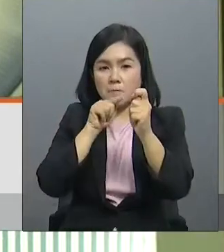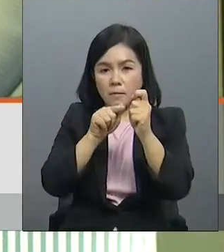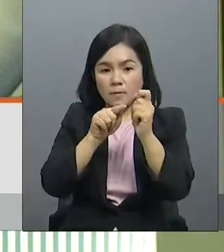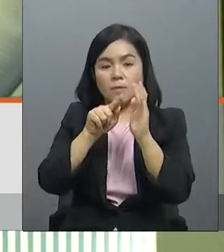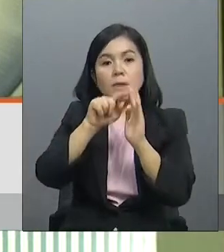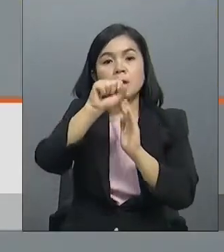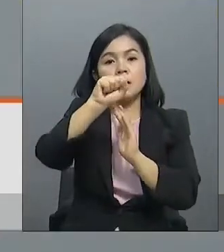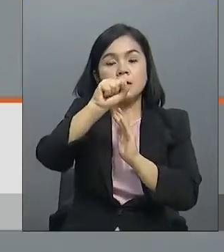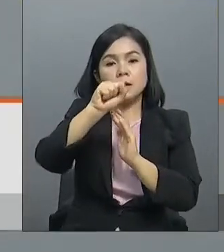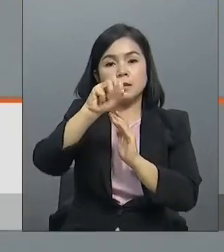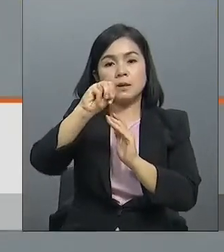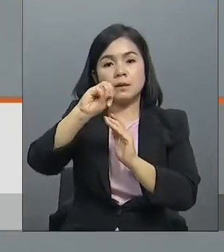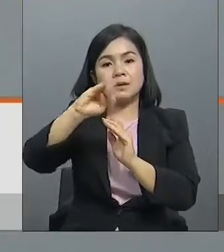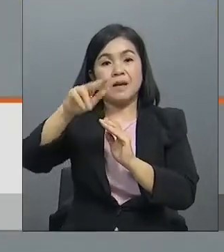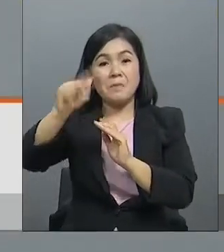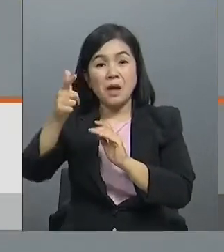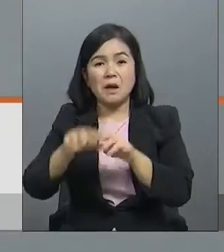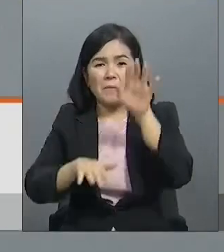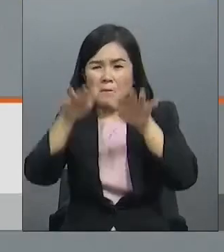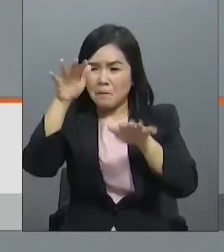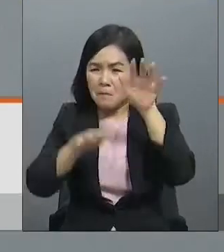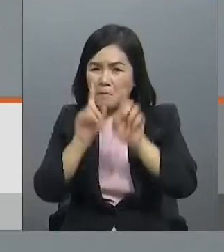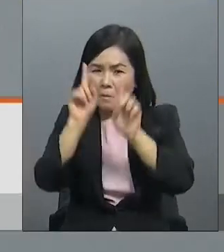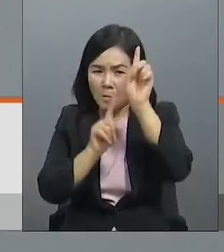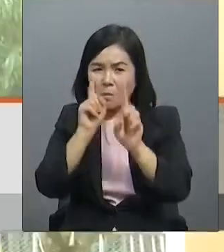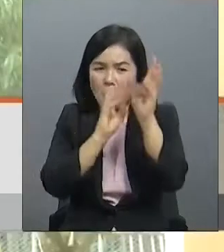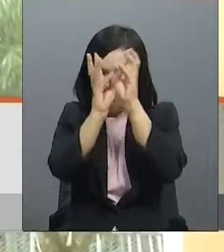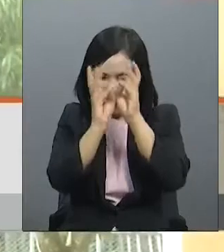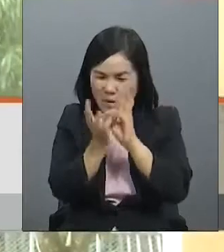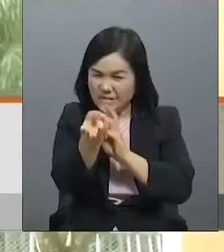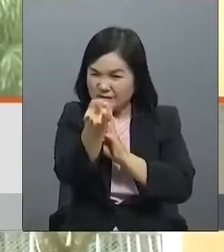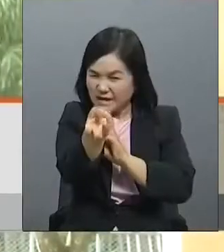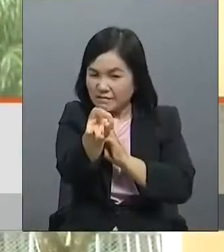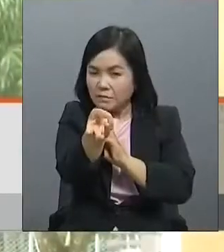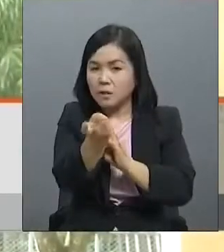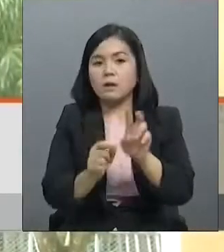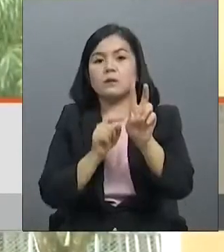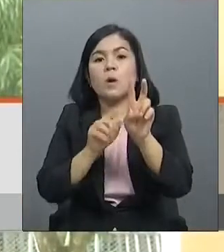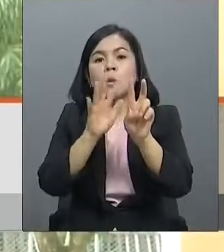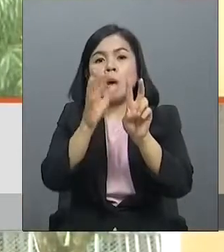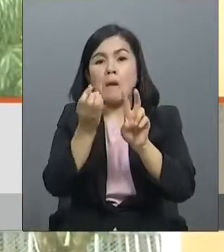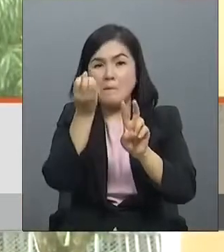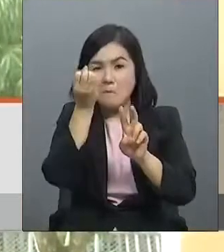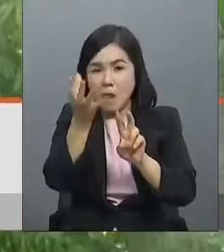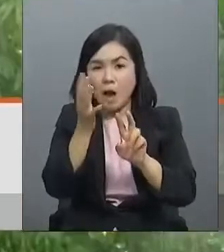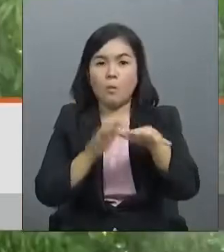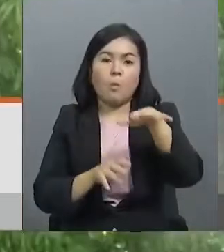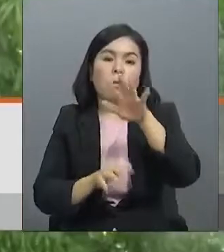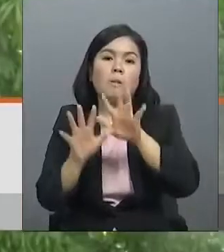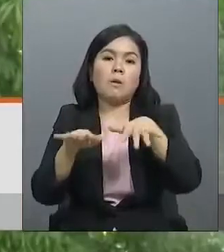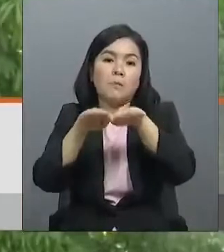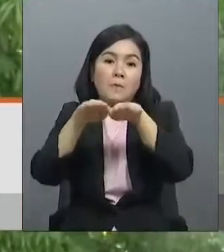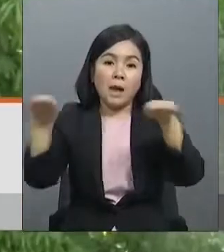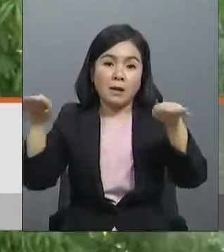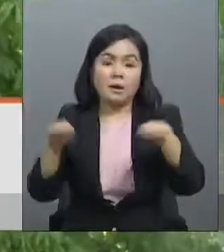าดเล็ก PM2.5 ได้สูงถึง650ไมโครกรัมต่อลูกบาศก์เมตรในเดือนมีนาคมและ710ไมโครกรัมต่อลูกบาศ